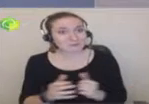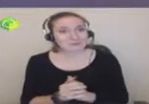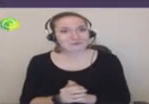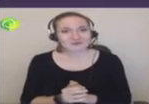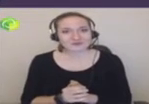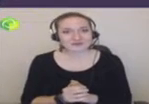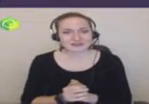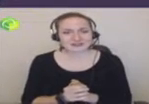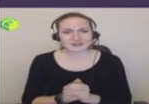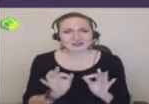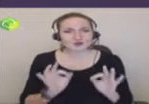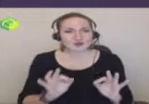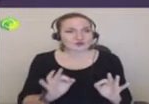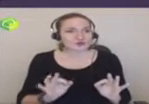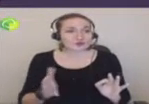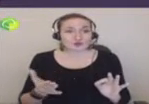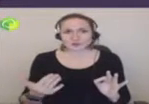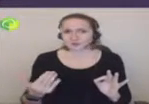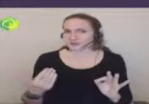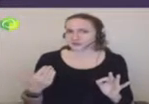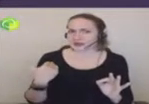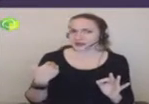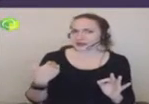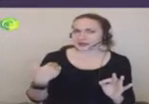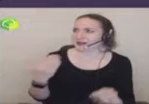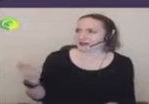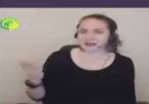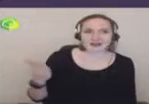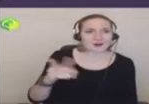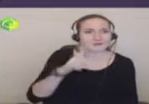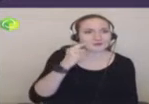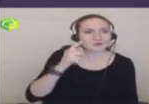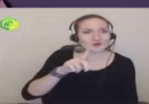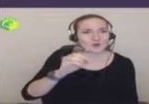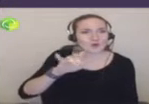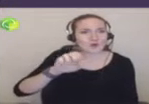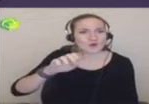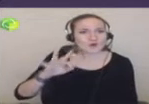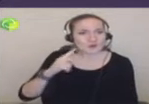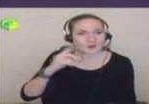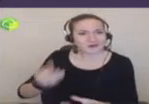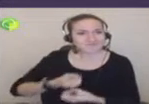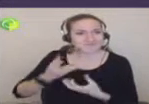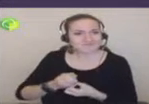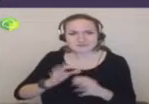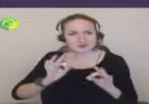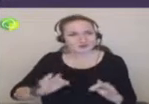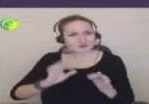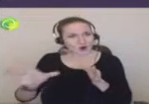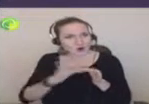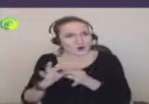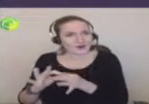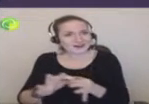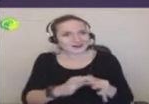en parfaite osmose avec ce que disait Patrick Gohé là tout de suite quand il dit que bon, la relation avec les personnes qui vivent avec